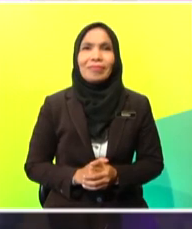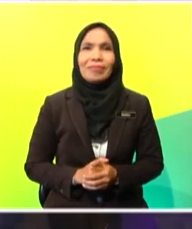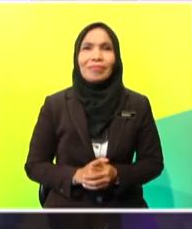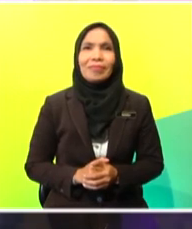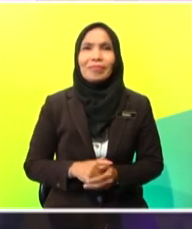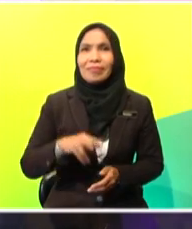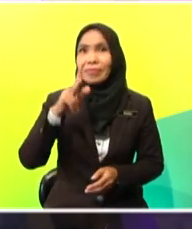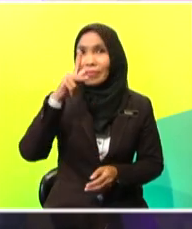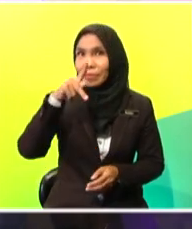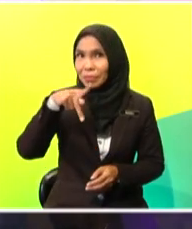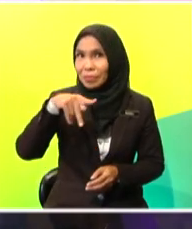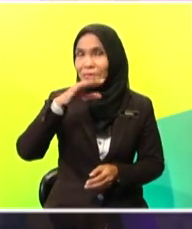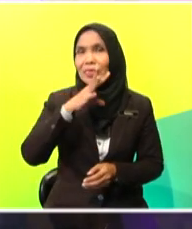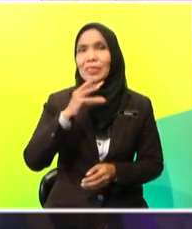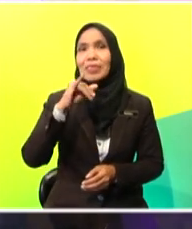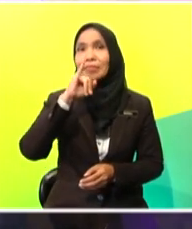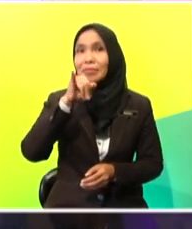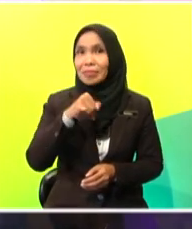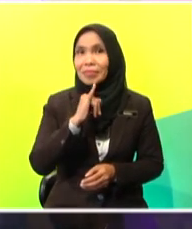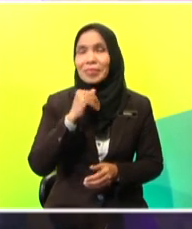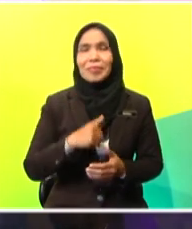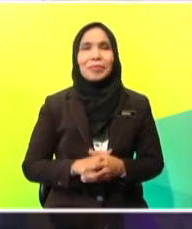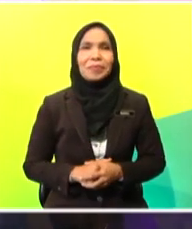pidana Jie jie